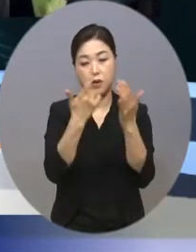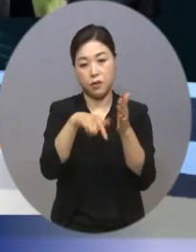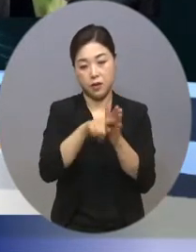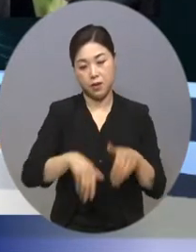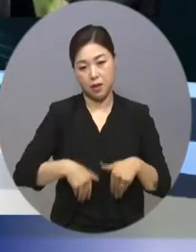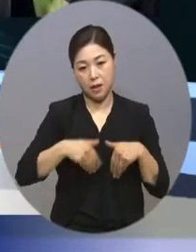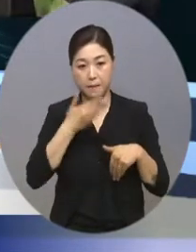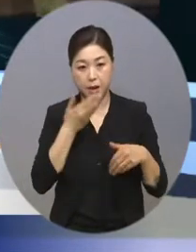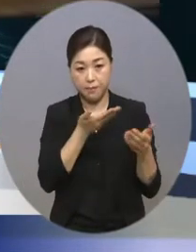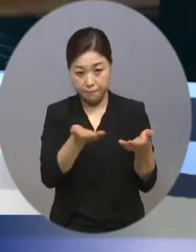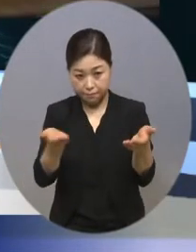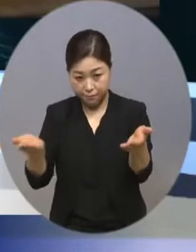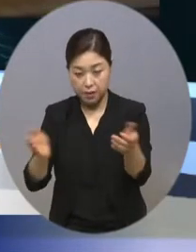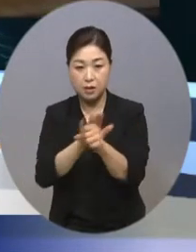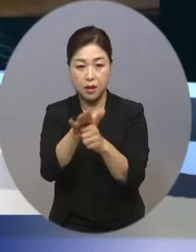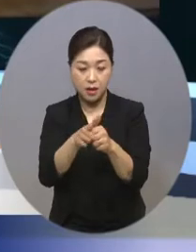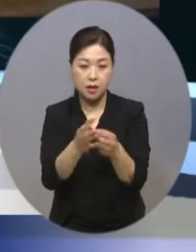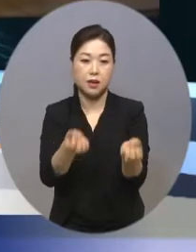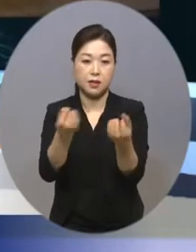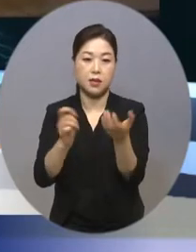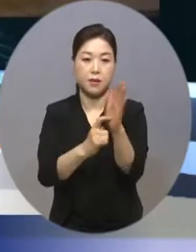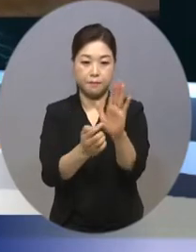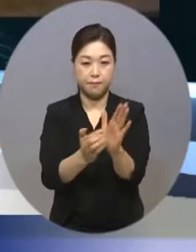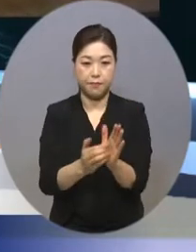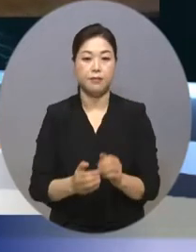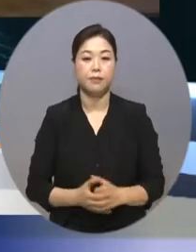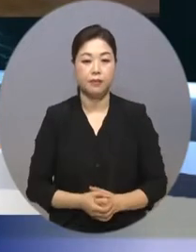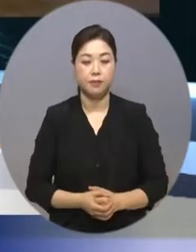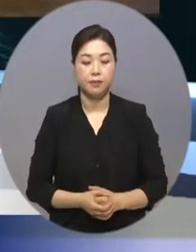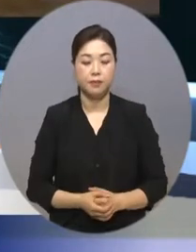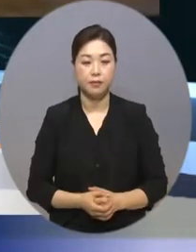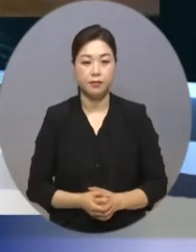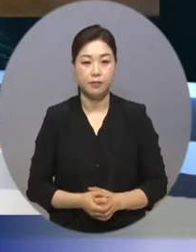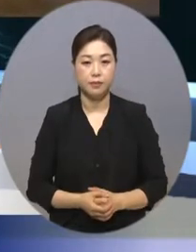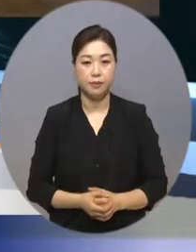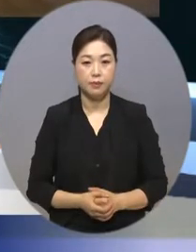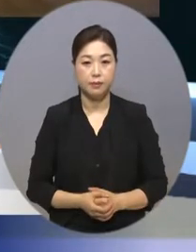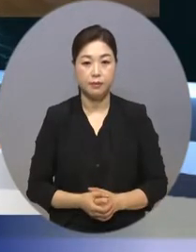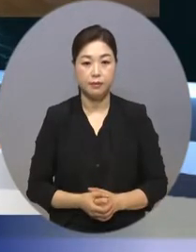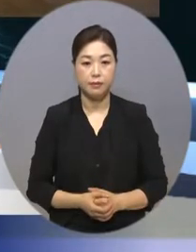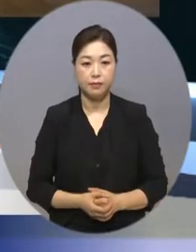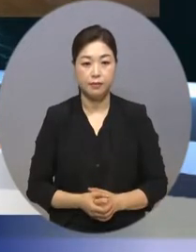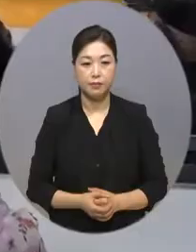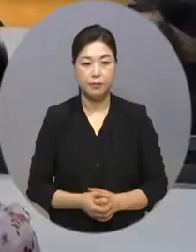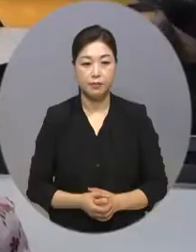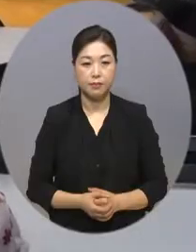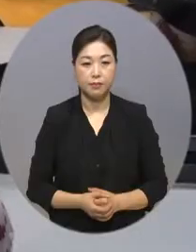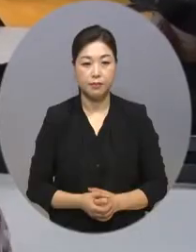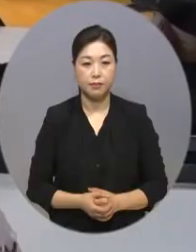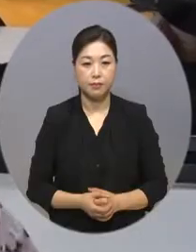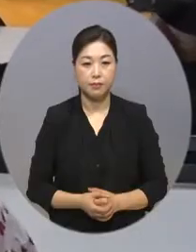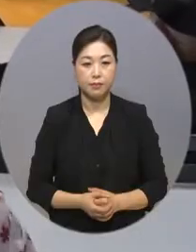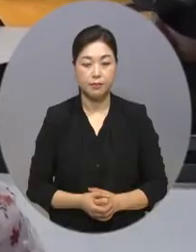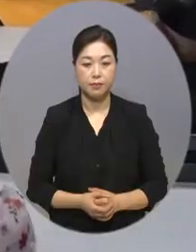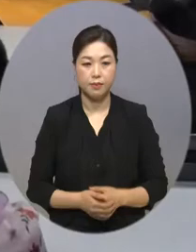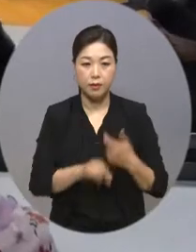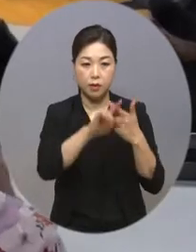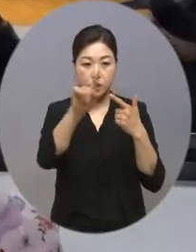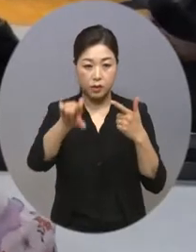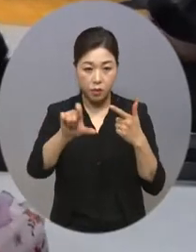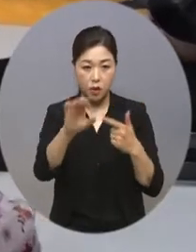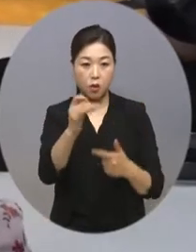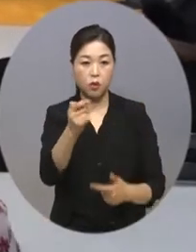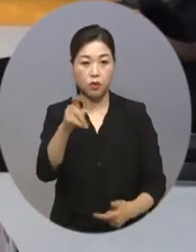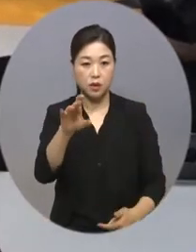끼로 사랑을 나누는 행사가 마련됐습니다. 이종석 기자가 보도합니다. 지난 15일